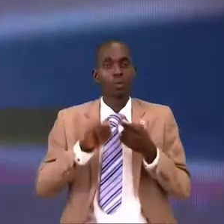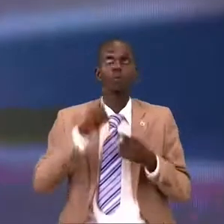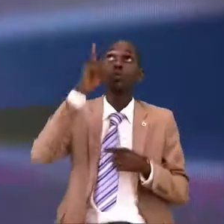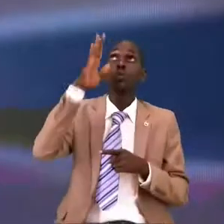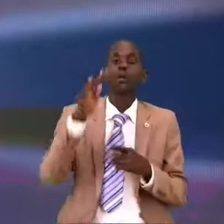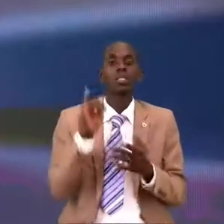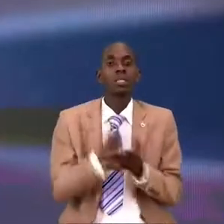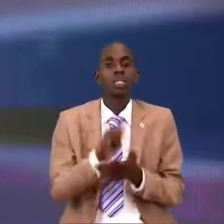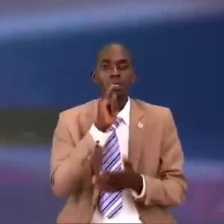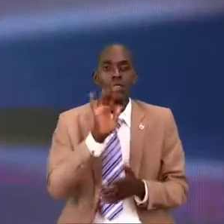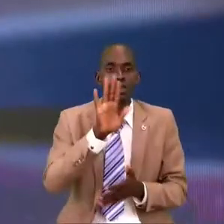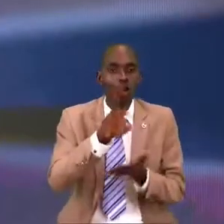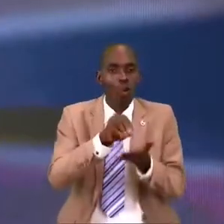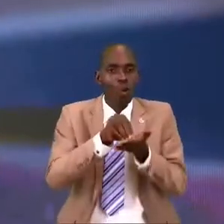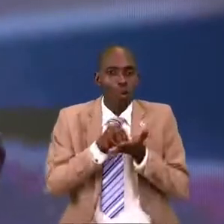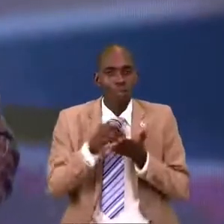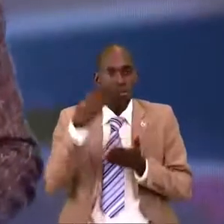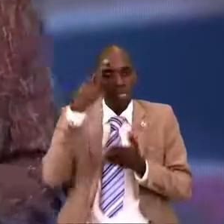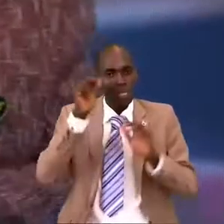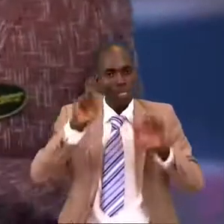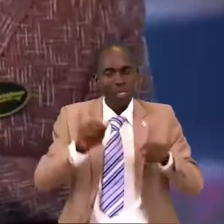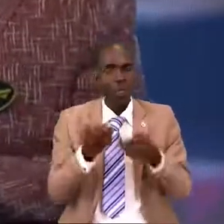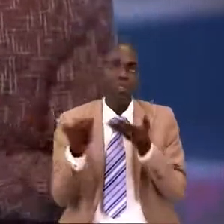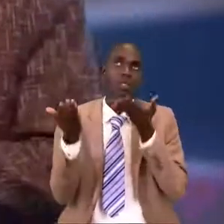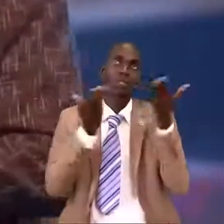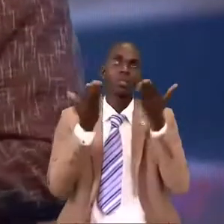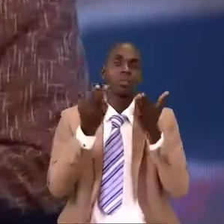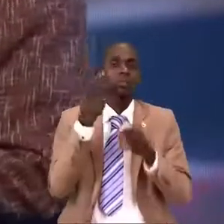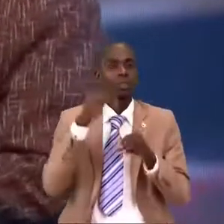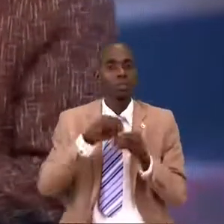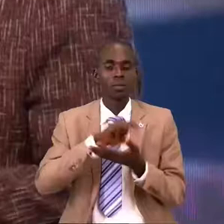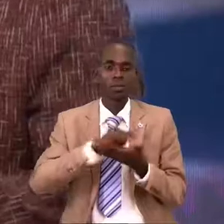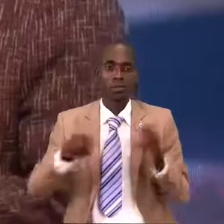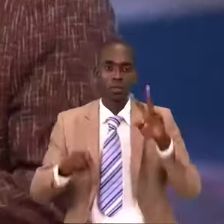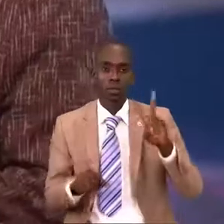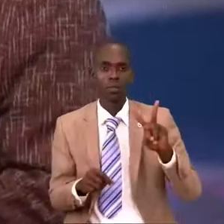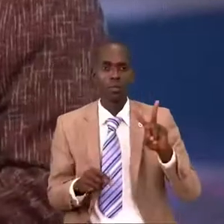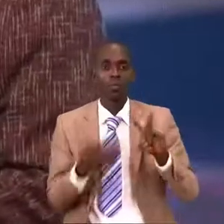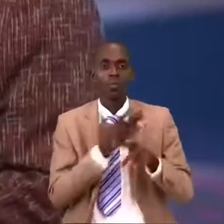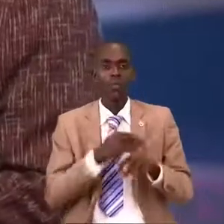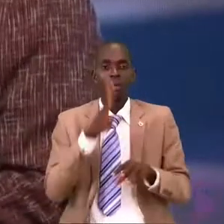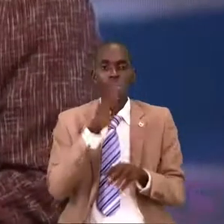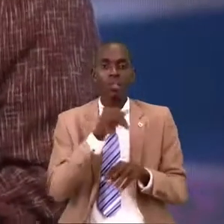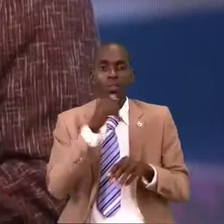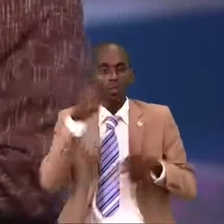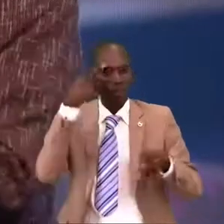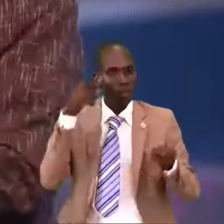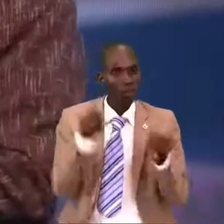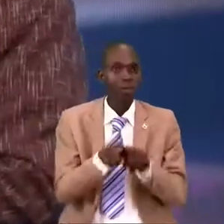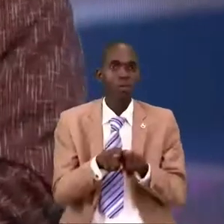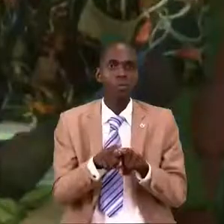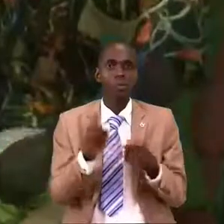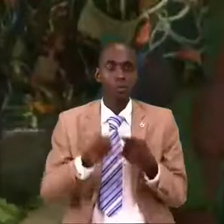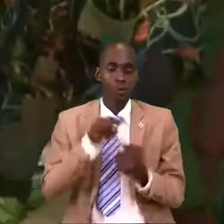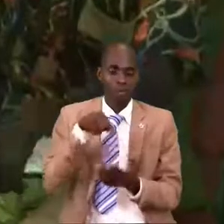Verset 2, ne vous conformez pas au siècle présent. Le monde, le siècle est